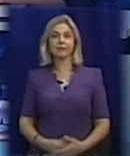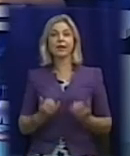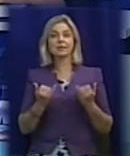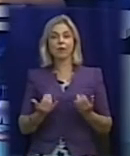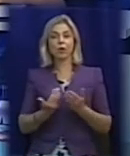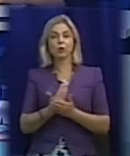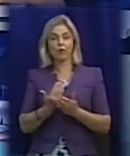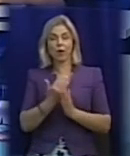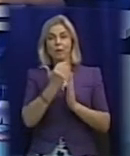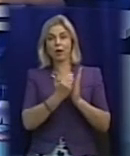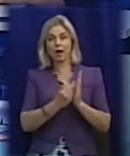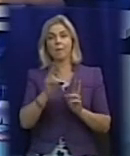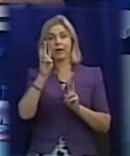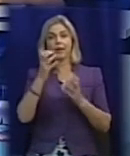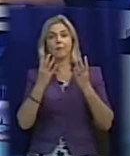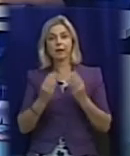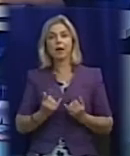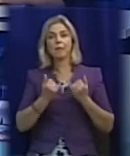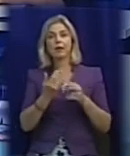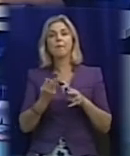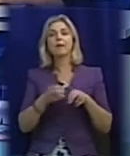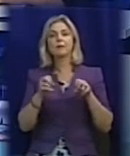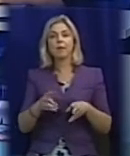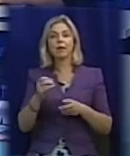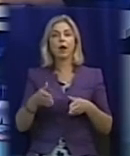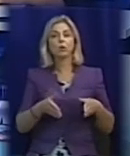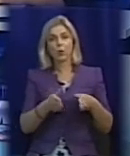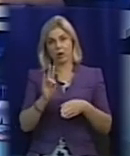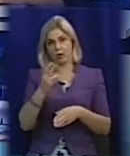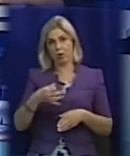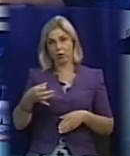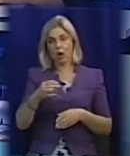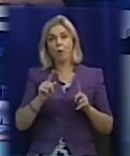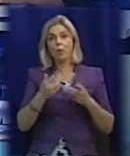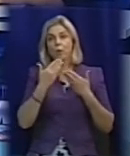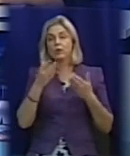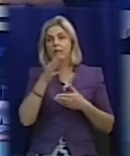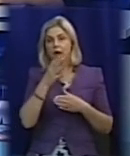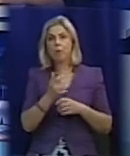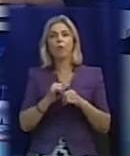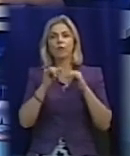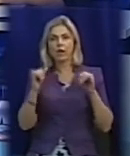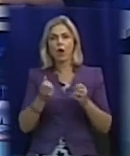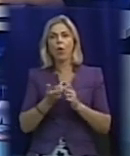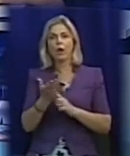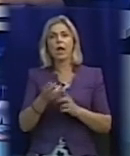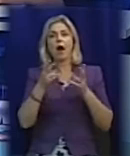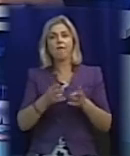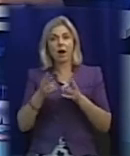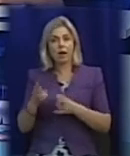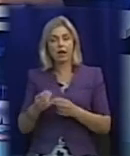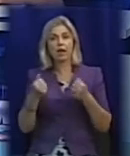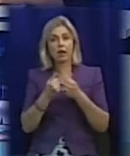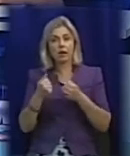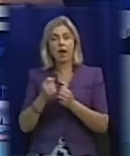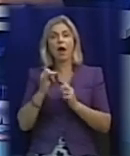Сьогоднішній випуск програми «Тема дня» присвячений безпеці на автошляхах Миколаївщини. Чому останнім часом збільшилась кількість ДТП і як убезпечити